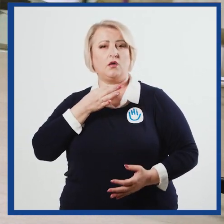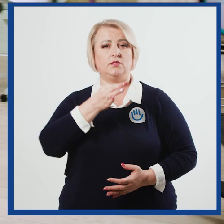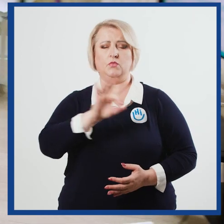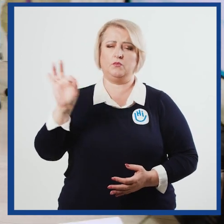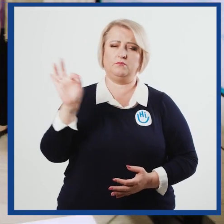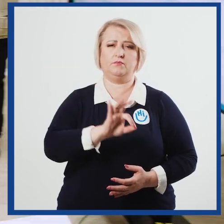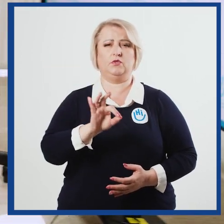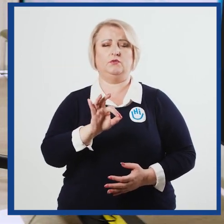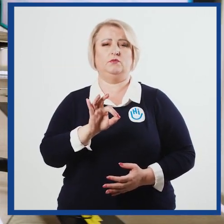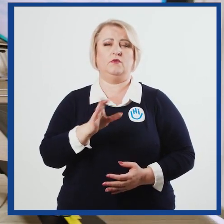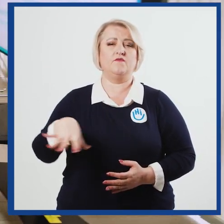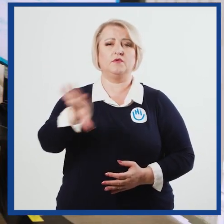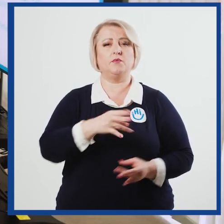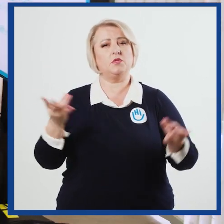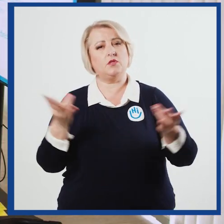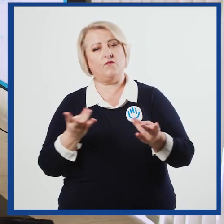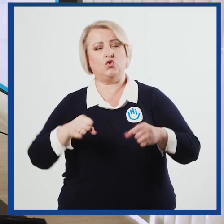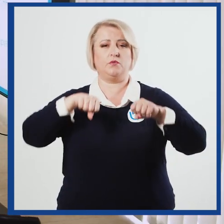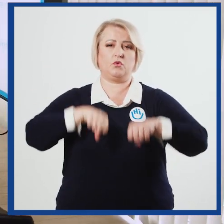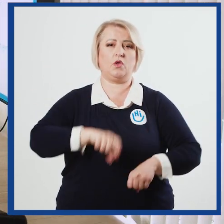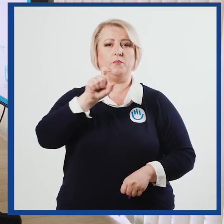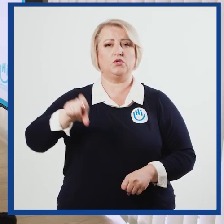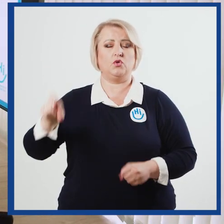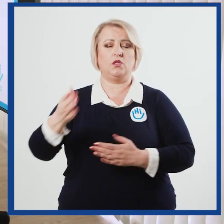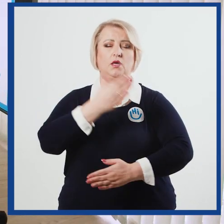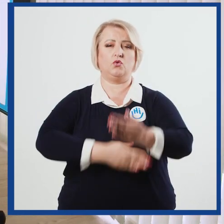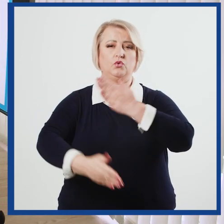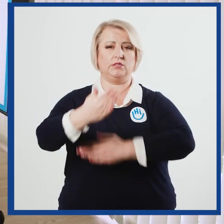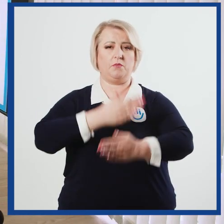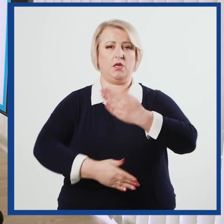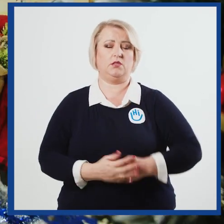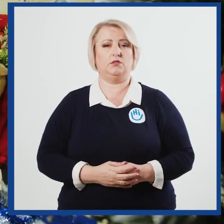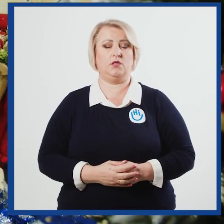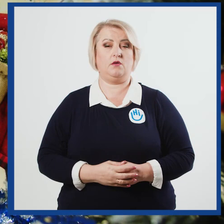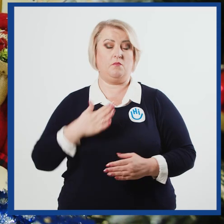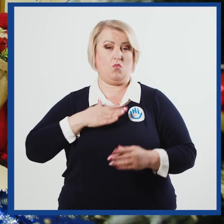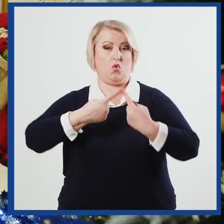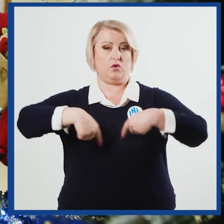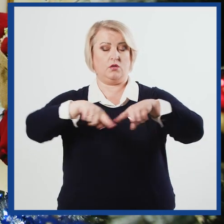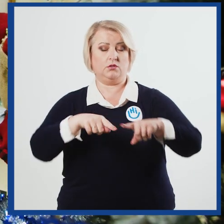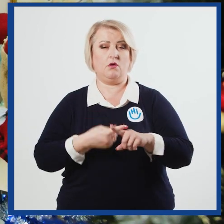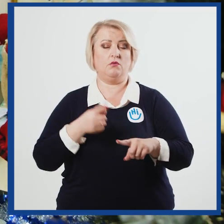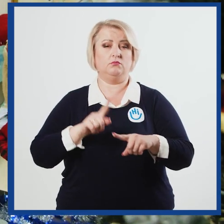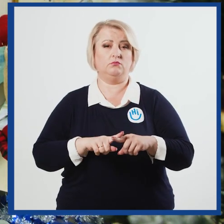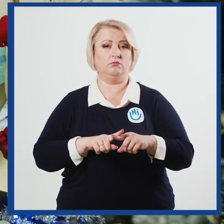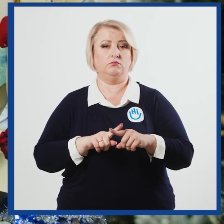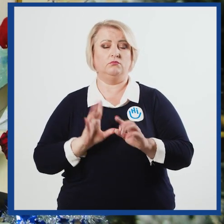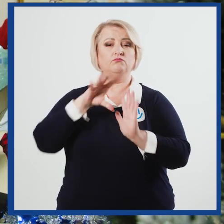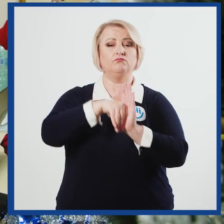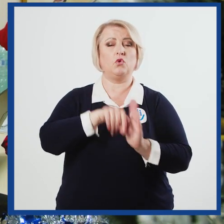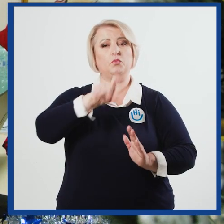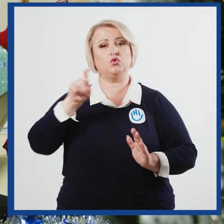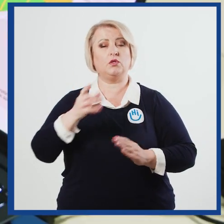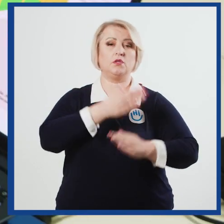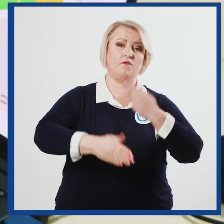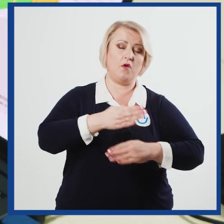cu dizabilități. Motivația este o organizație formată din persoane cu și fără dizabilități care oferă servicii